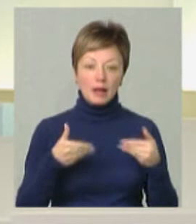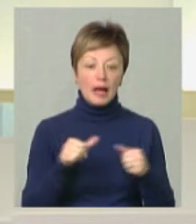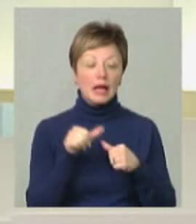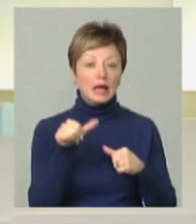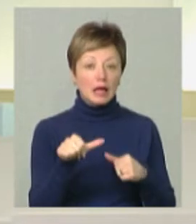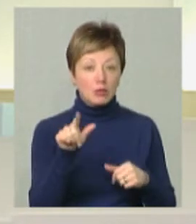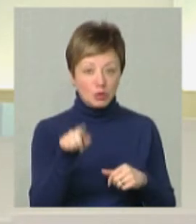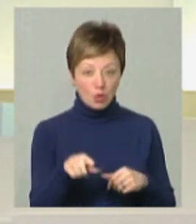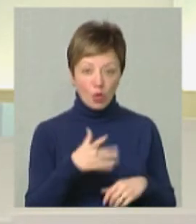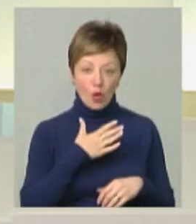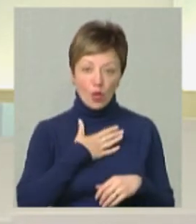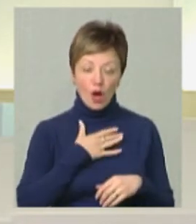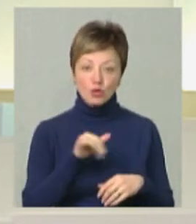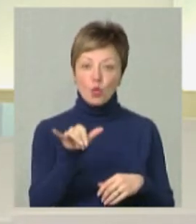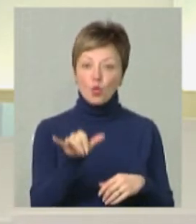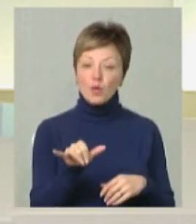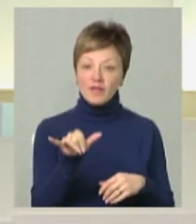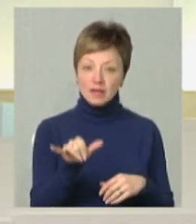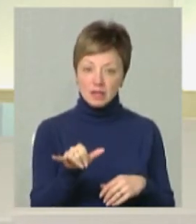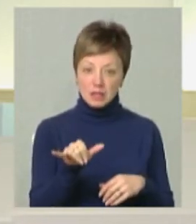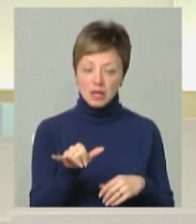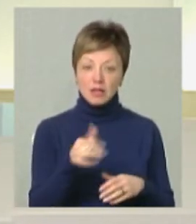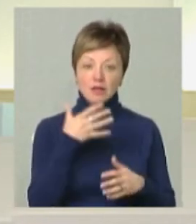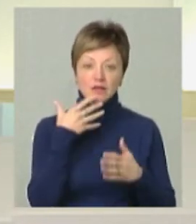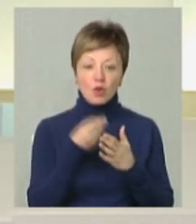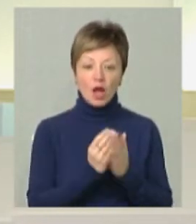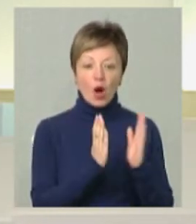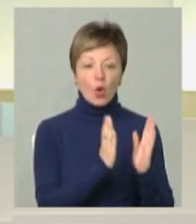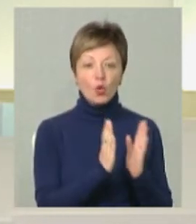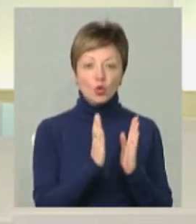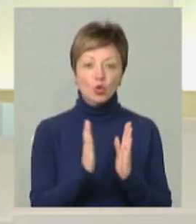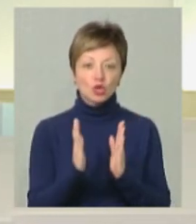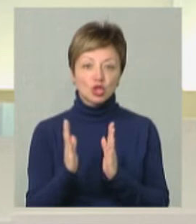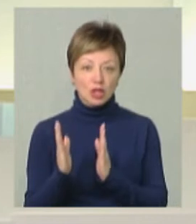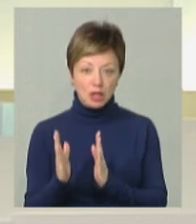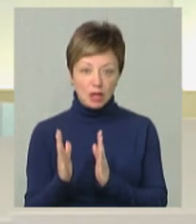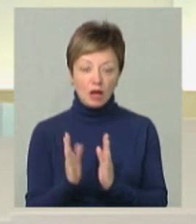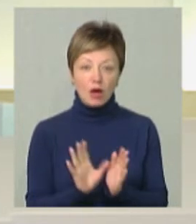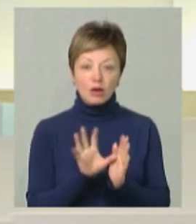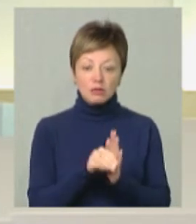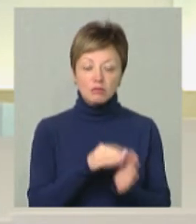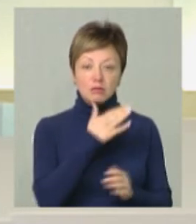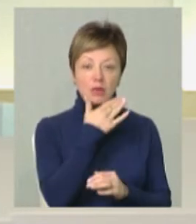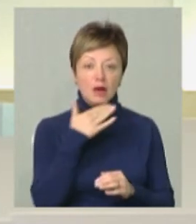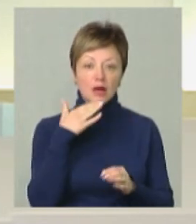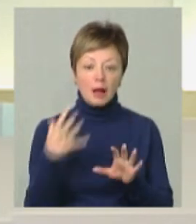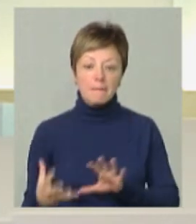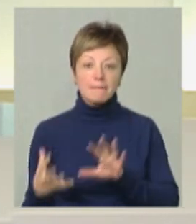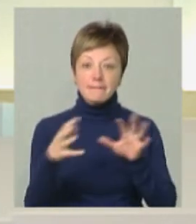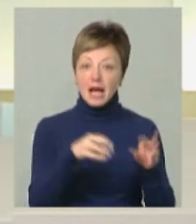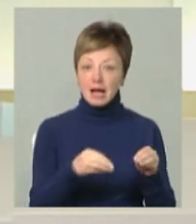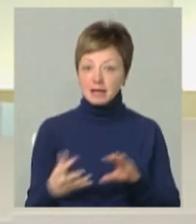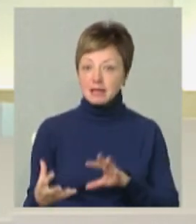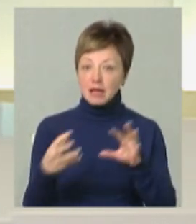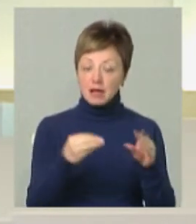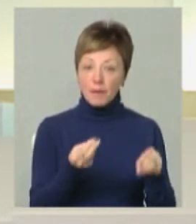того, наш університет в своїх гуртожитках поселив багато переселенців.